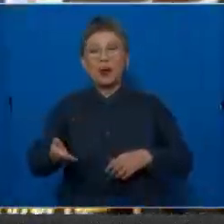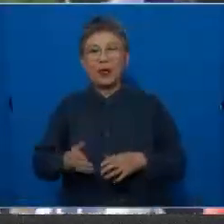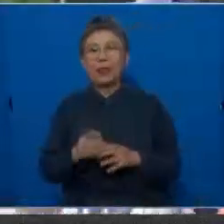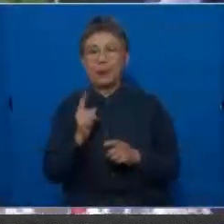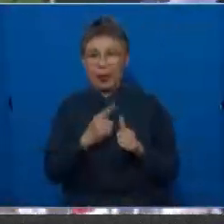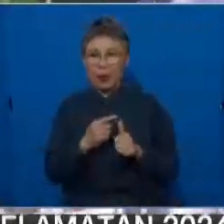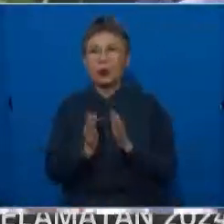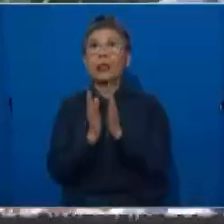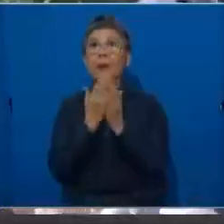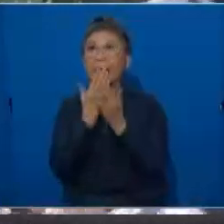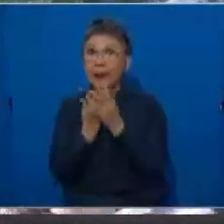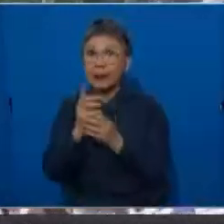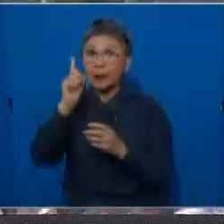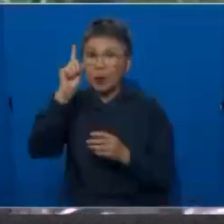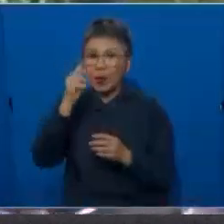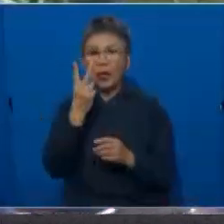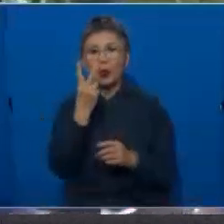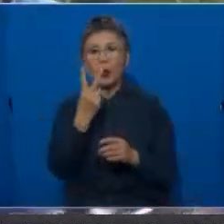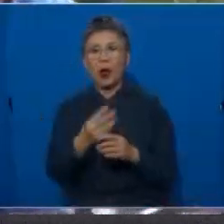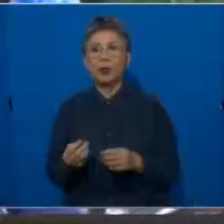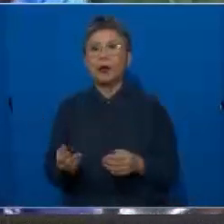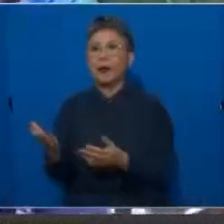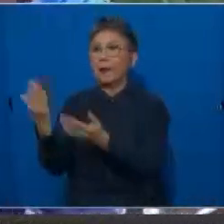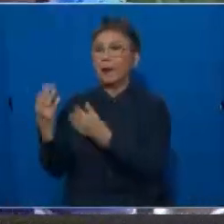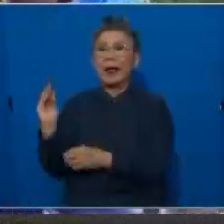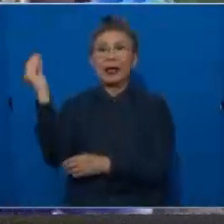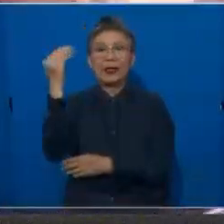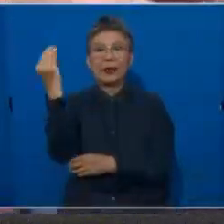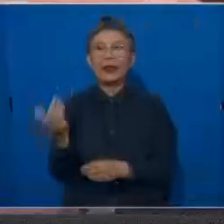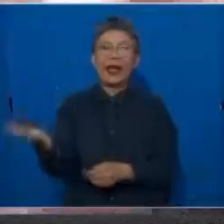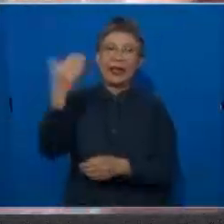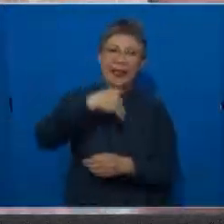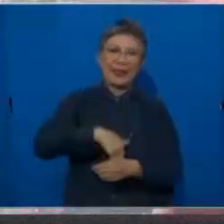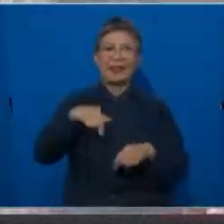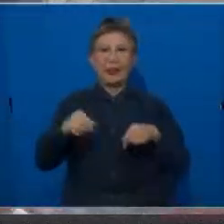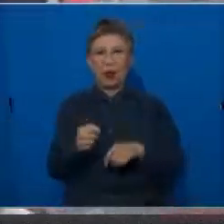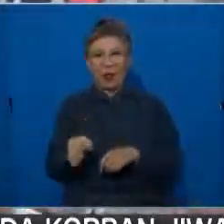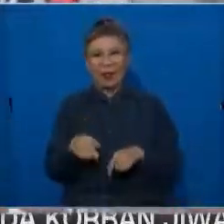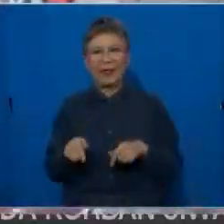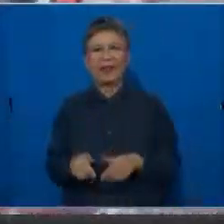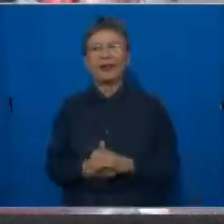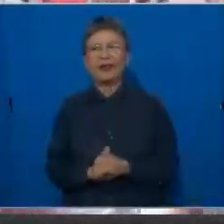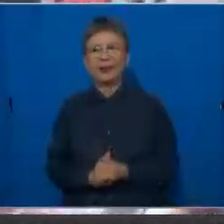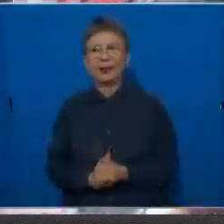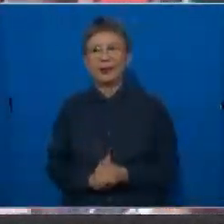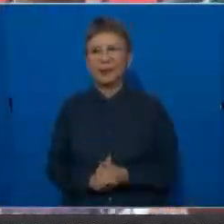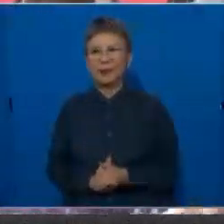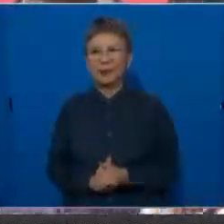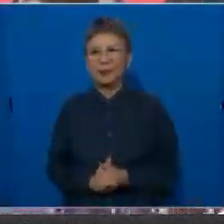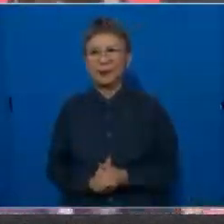syukur, namun untuk meningkatkan pariwisata desa perajin tempe. Tim Liputan, CNN Indonesia.